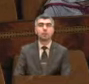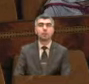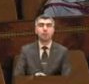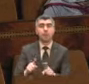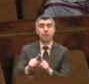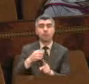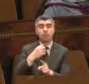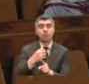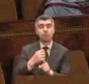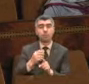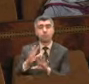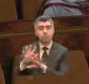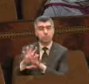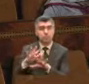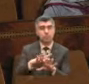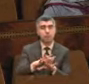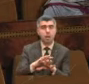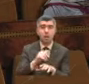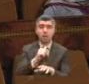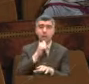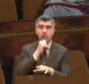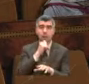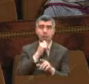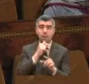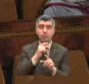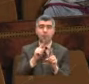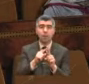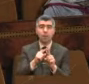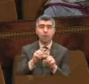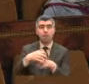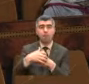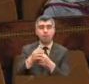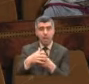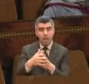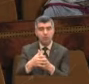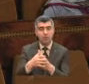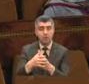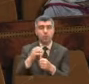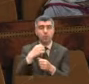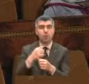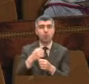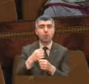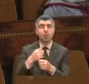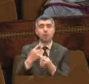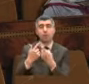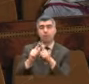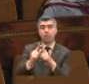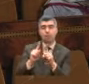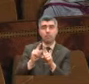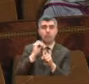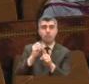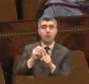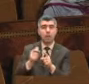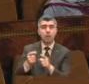محطات ضخ المياه في نهر ملويه في كل من اقاليم بركان وتوريرت والناظور لسقي بعض الاراضي الفلاحيه بطبيعه الحال، ولكن